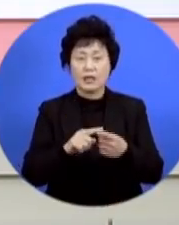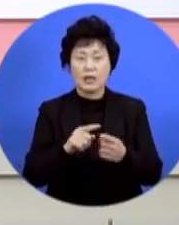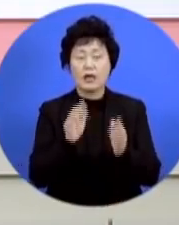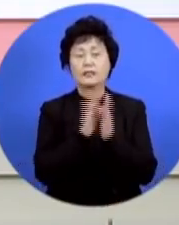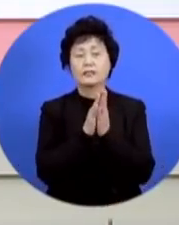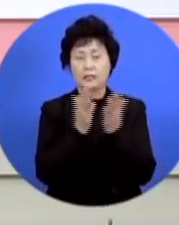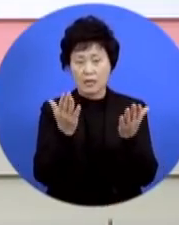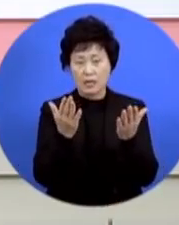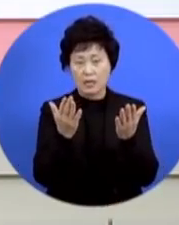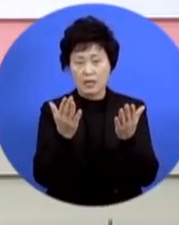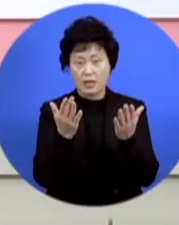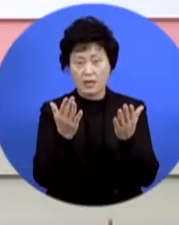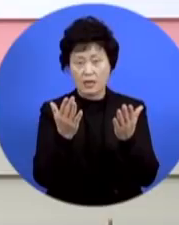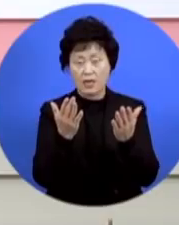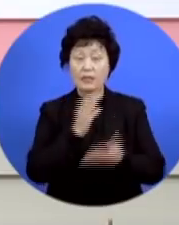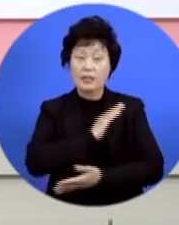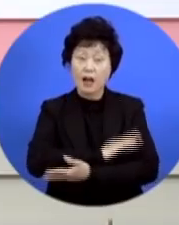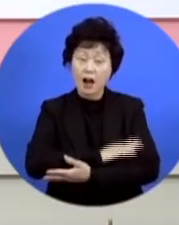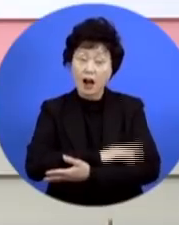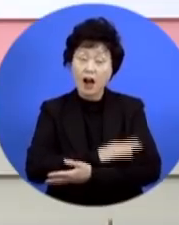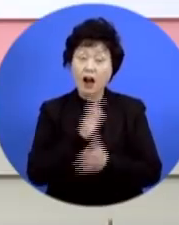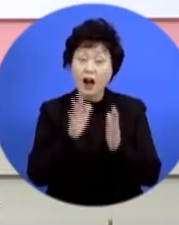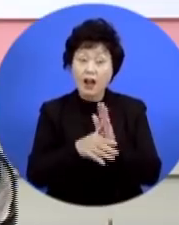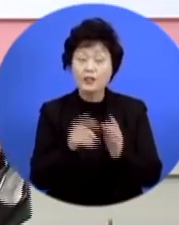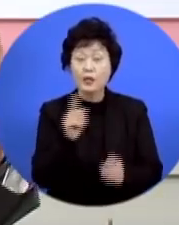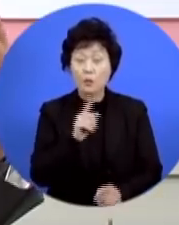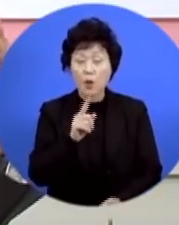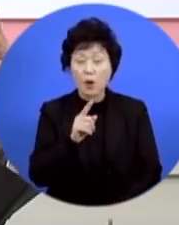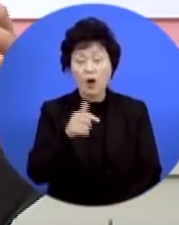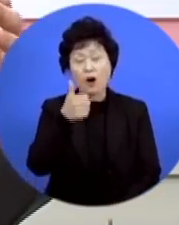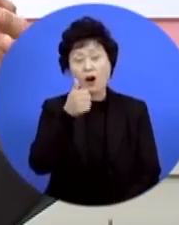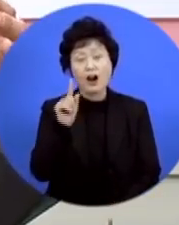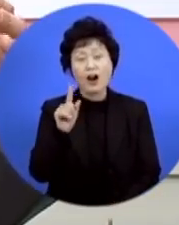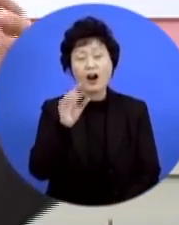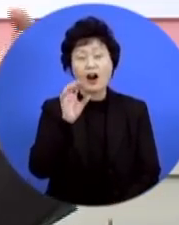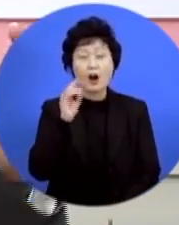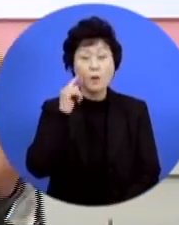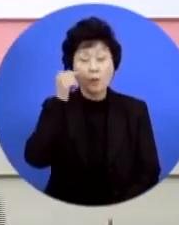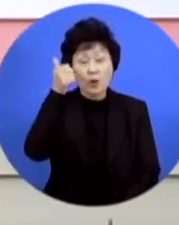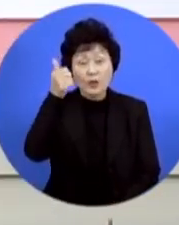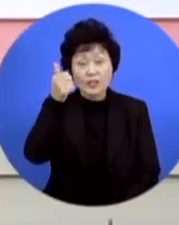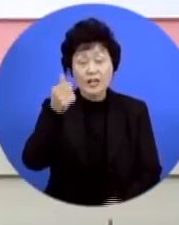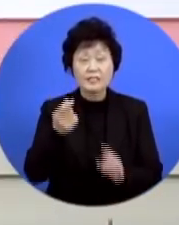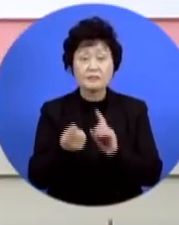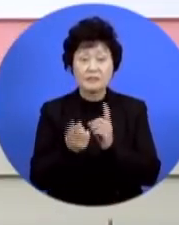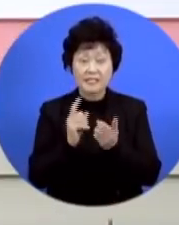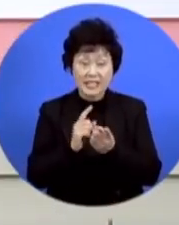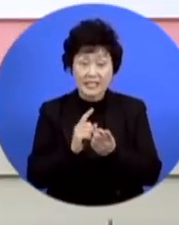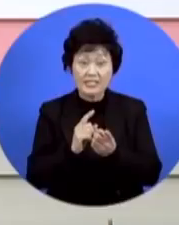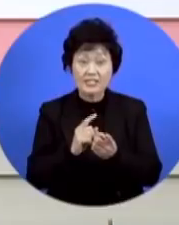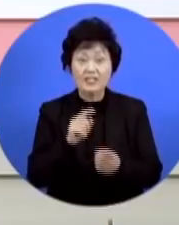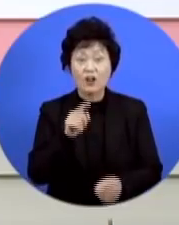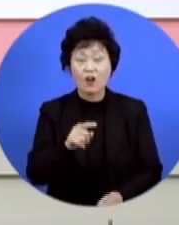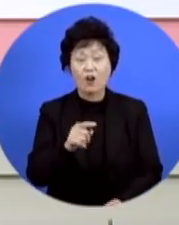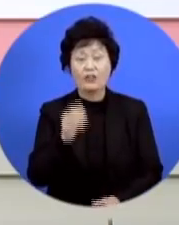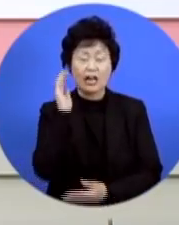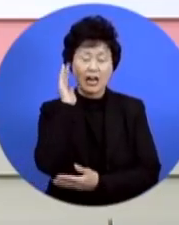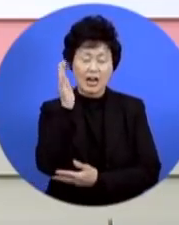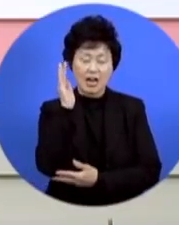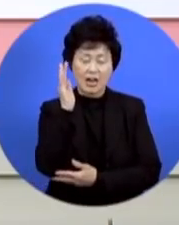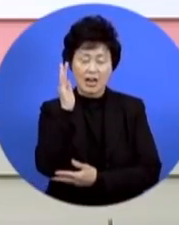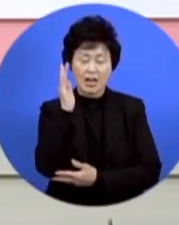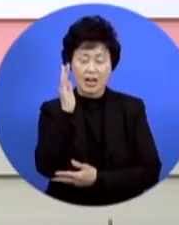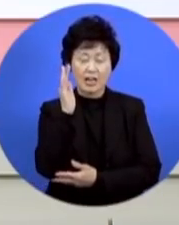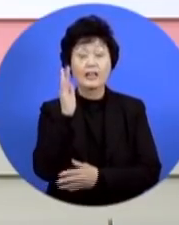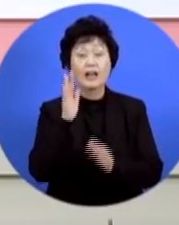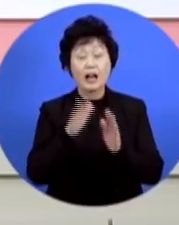사실 그게 그 하용조 목사님 대타로 그 기업인 CEO들이 하는 최고 경영자 과정 가서 강의를 했는데